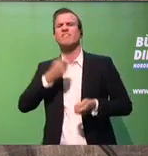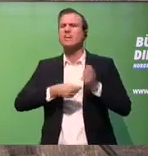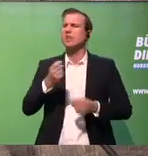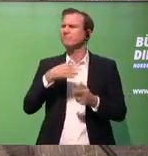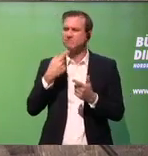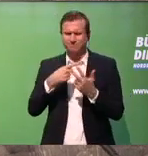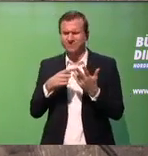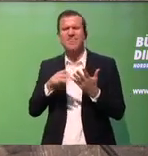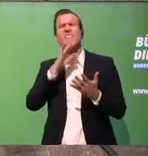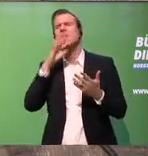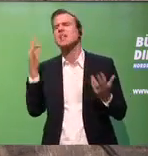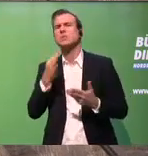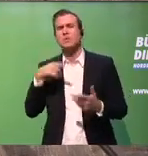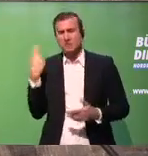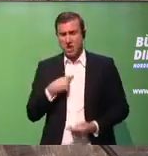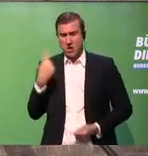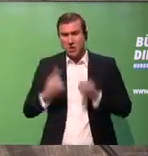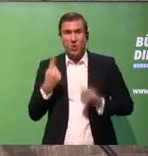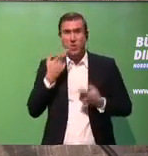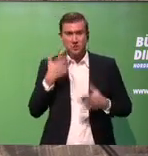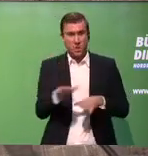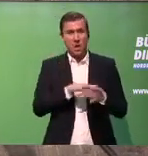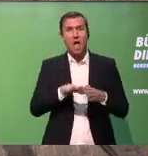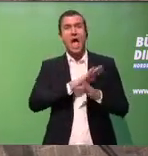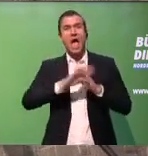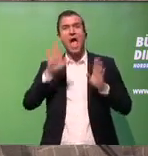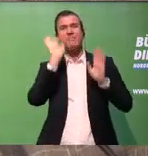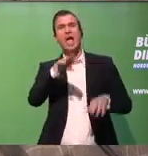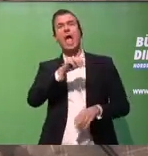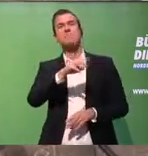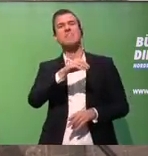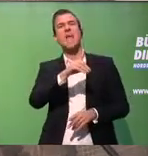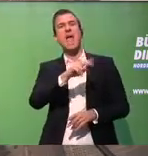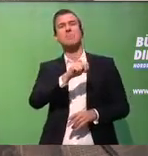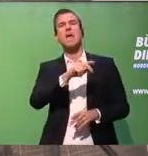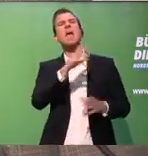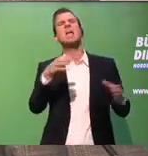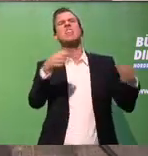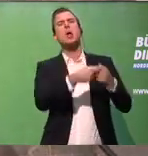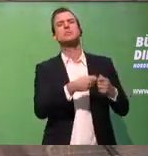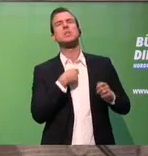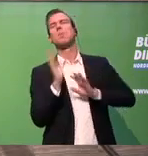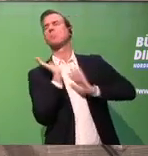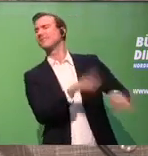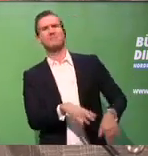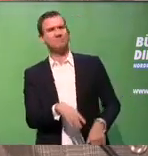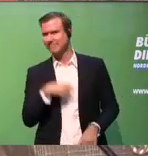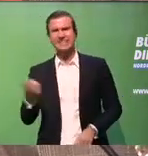tun. Und wir sollten als Grüne dieses Terrain nicht einfach den MDEPs der Genossen überlassen.